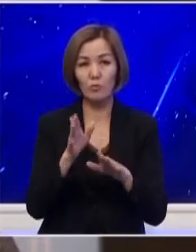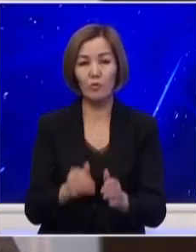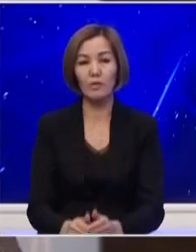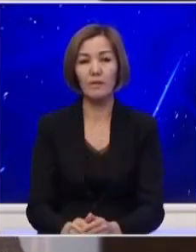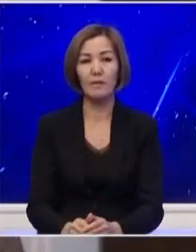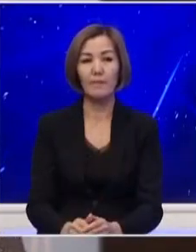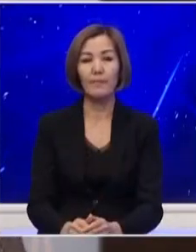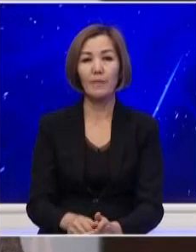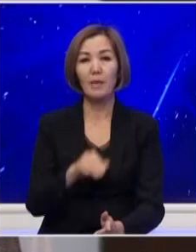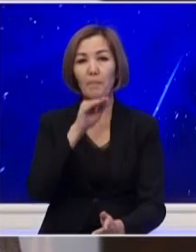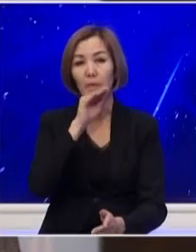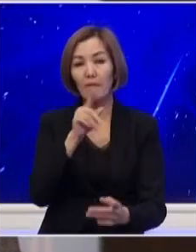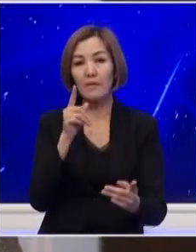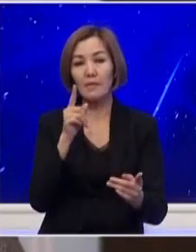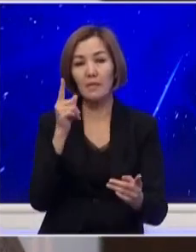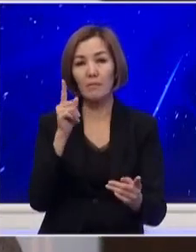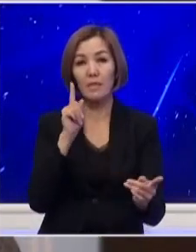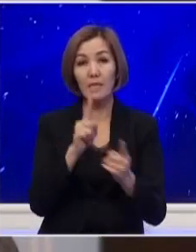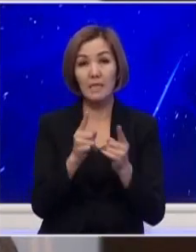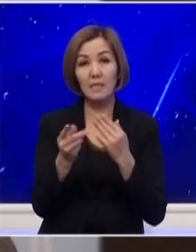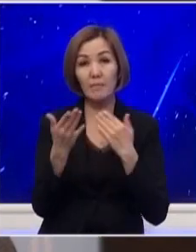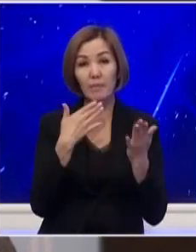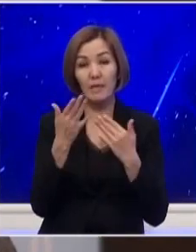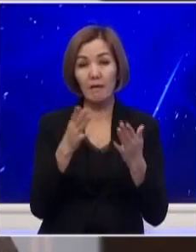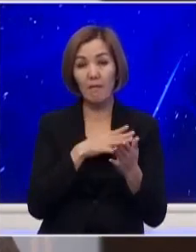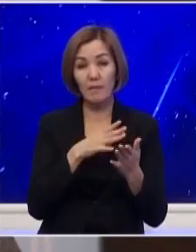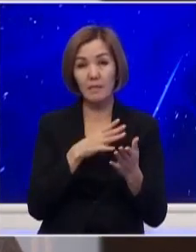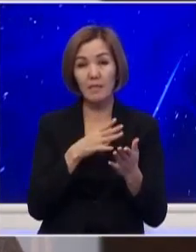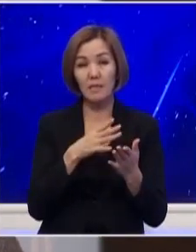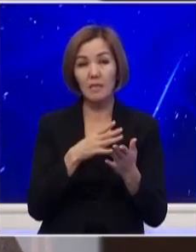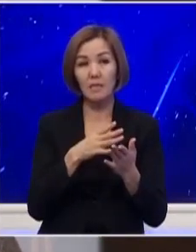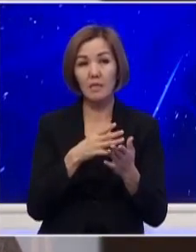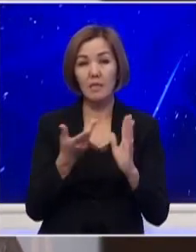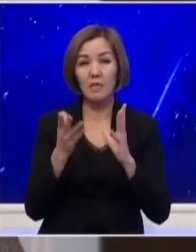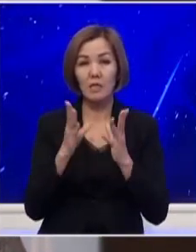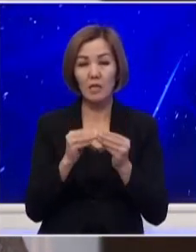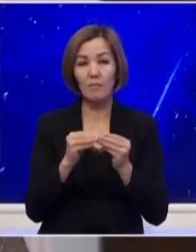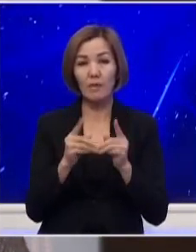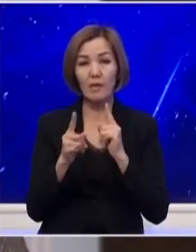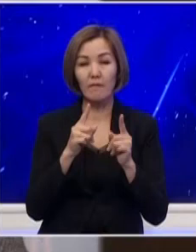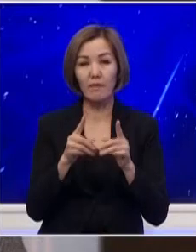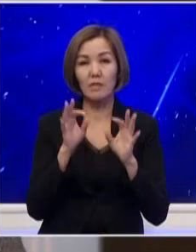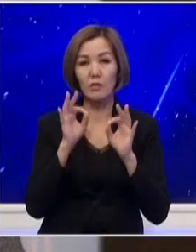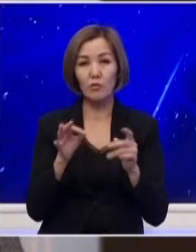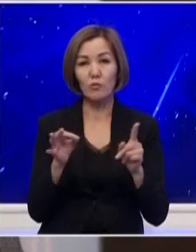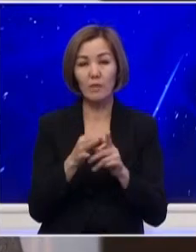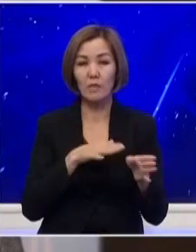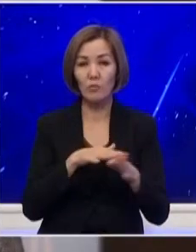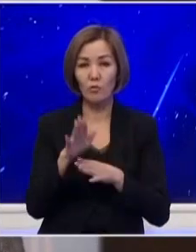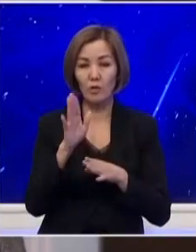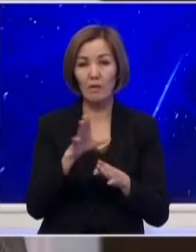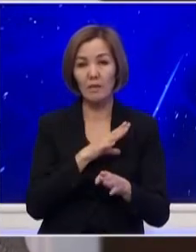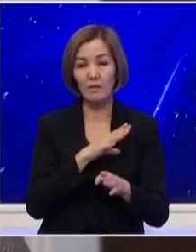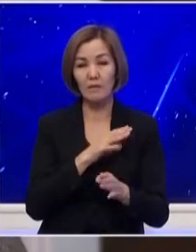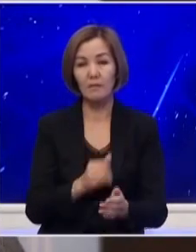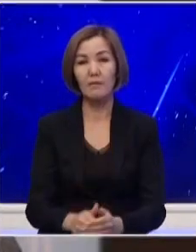арнайы ғалымдармен пікір алмастық. Жалпы конференциямыз өз деңгейінде ойлаған мақсатымызды өтті деген